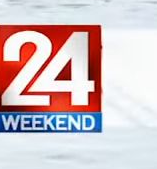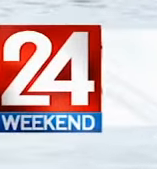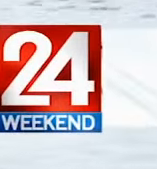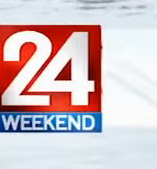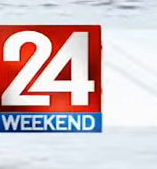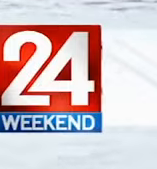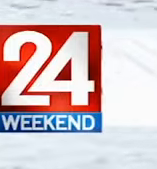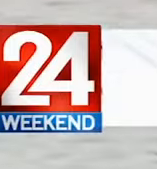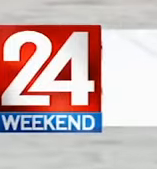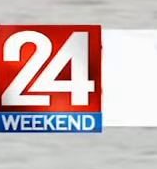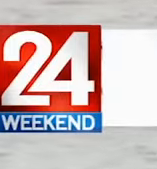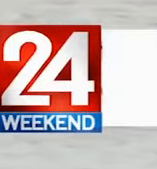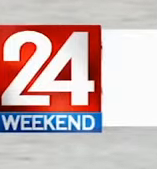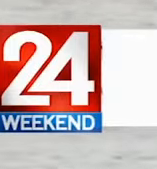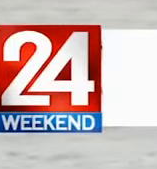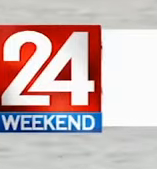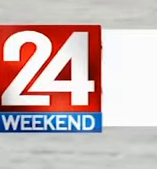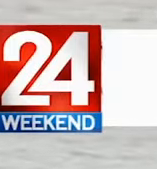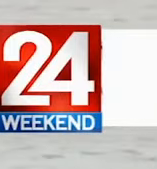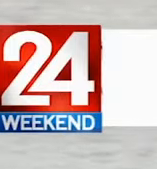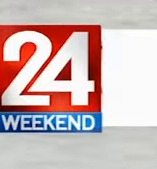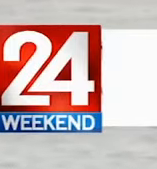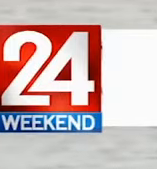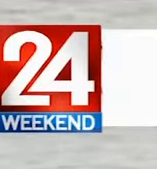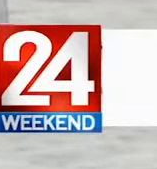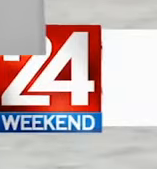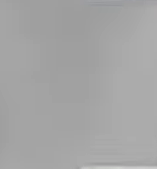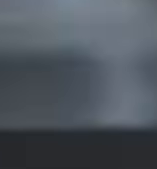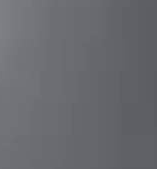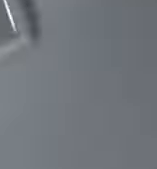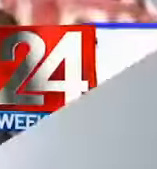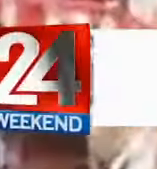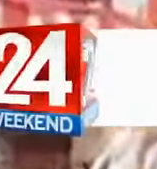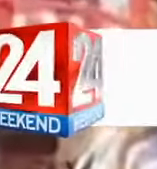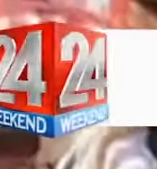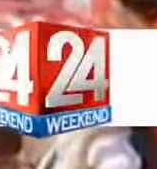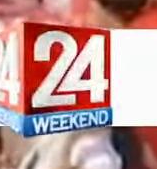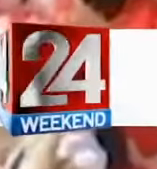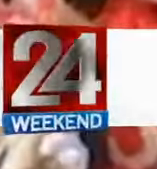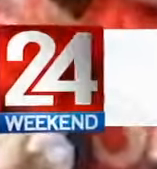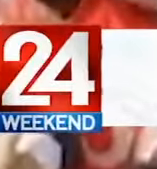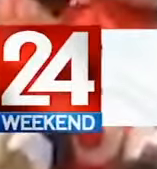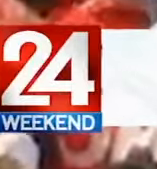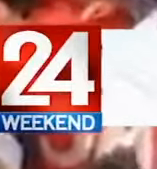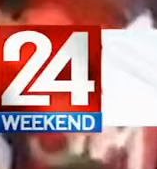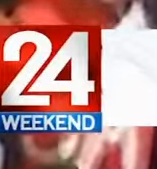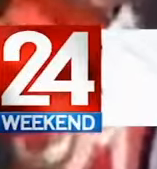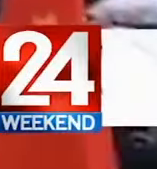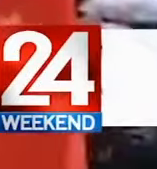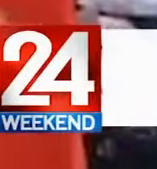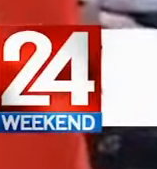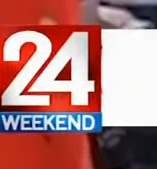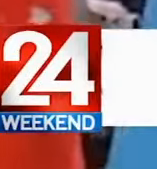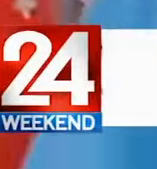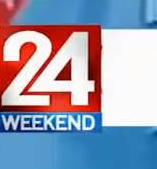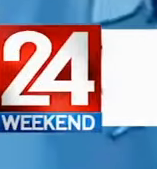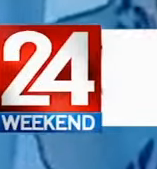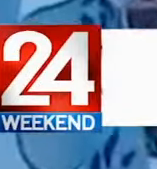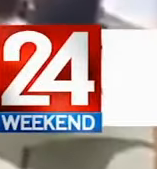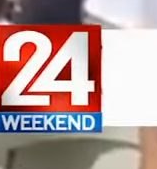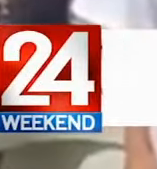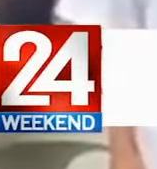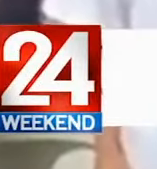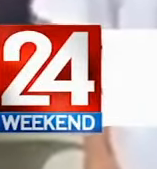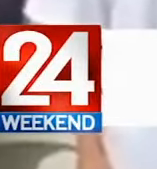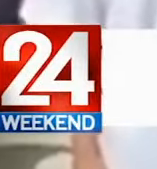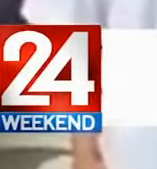sa mga poorest of the poor, planong ibigay ng gobyerno. Paghanap ng hustisya. Sa pagdiriwang ng anibersaryo ng